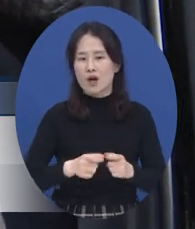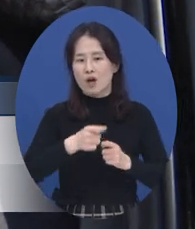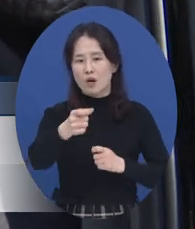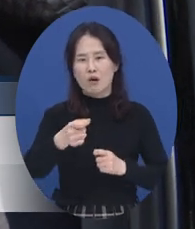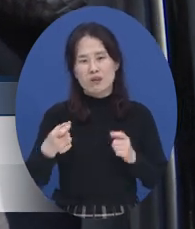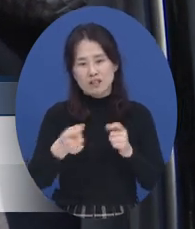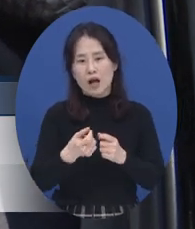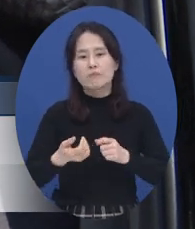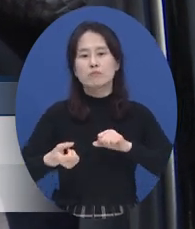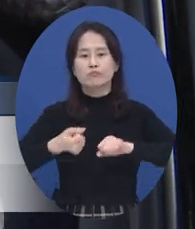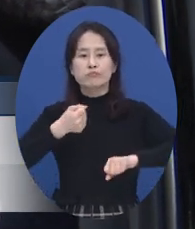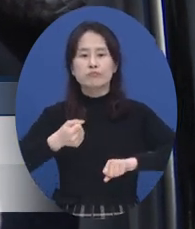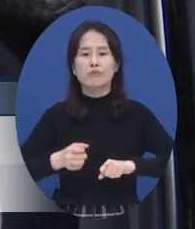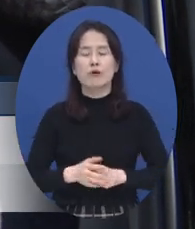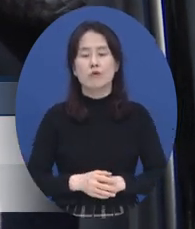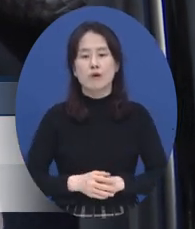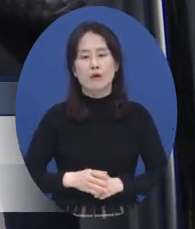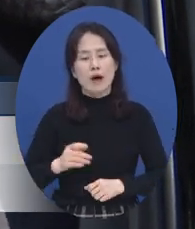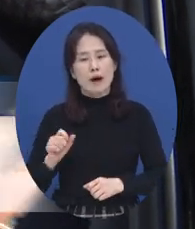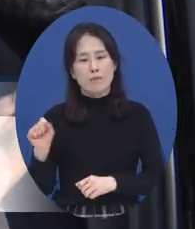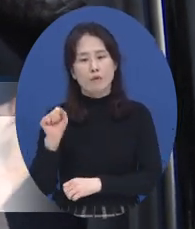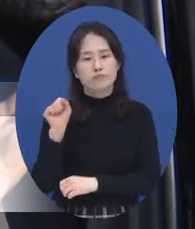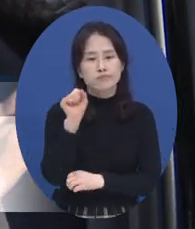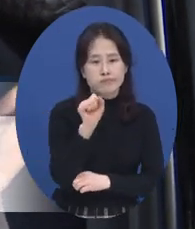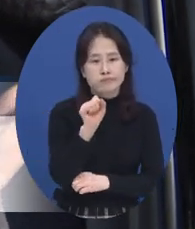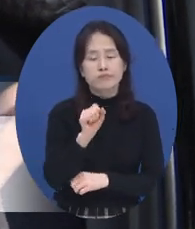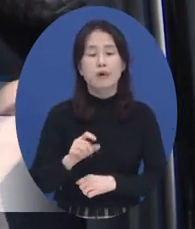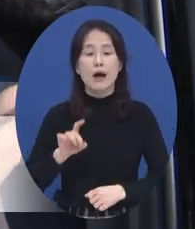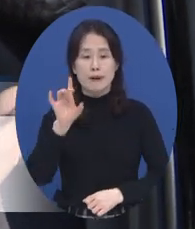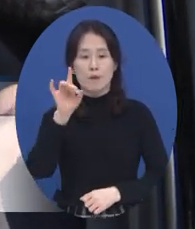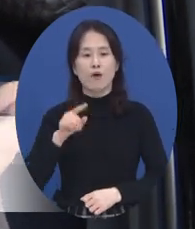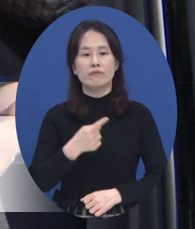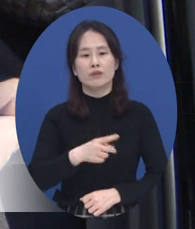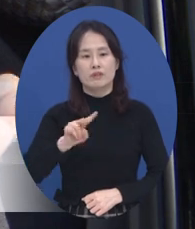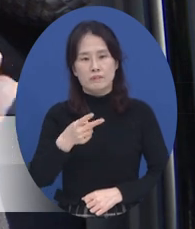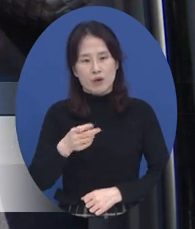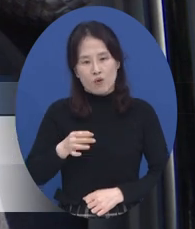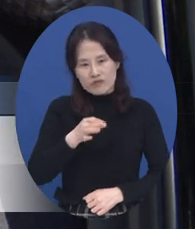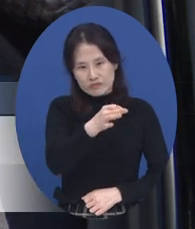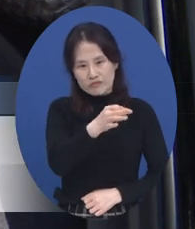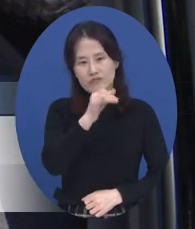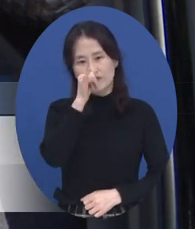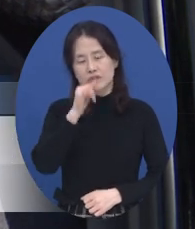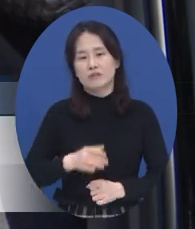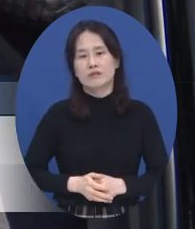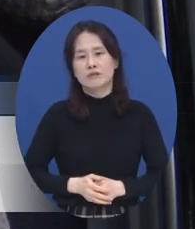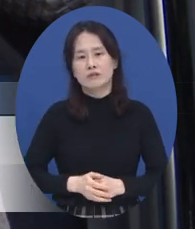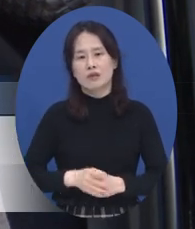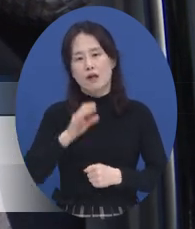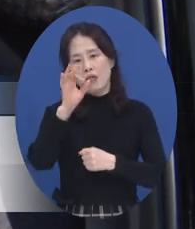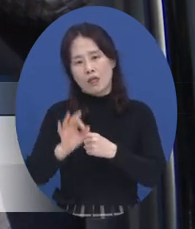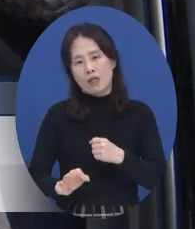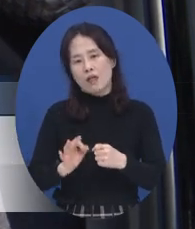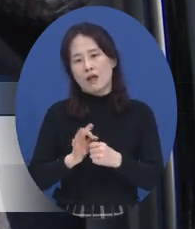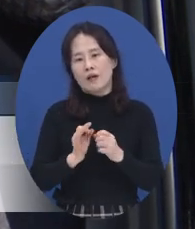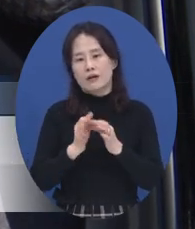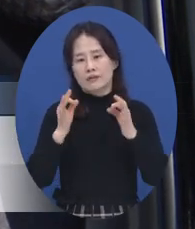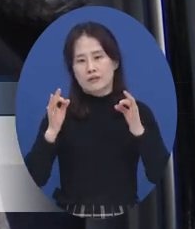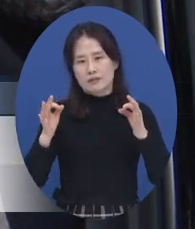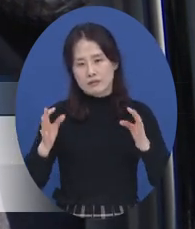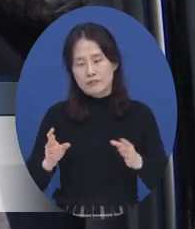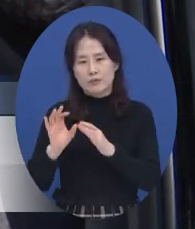않지 않습니까? 그런데도 저희가 한번 편도로 한번 건너가는데 1,200원씩 지금 내고